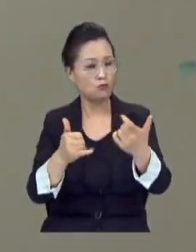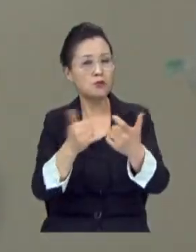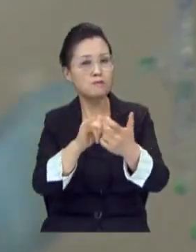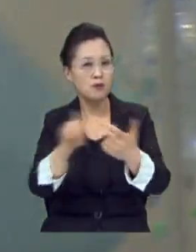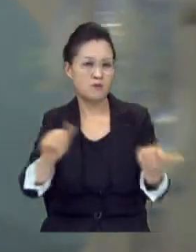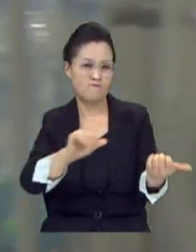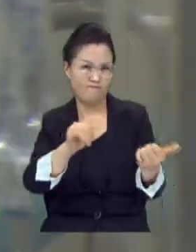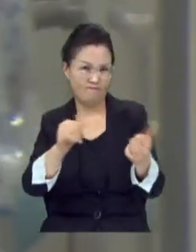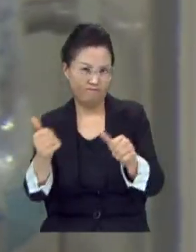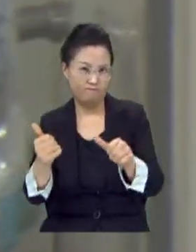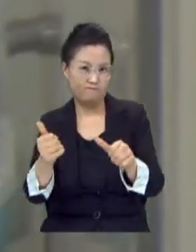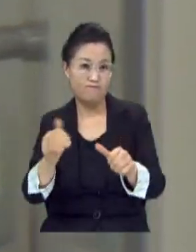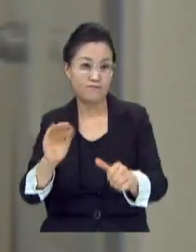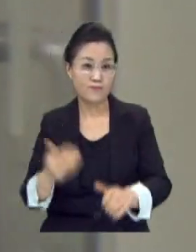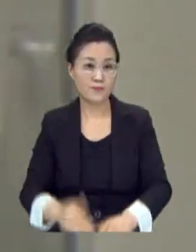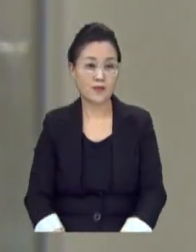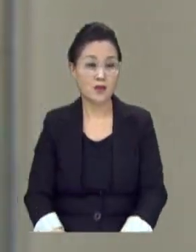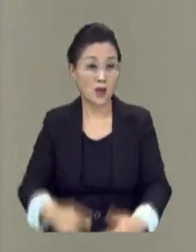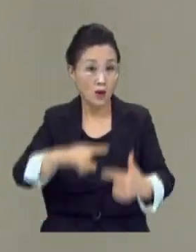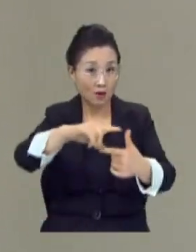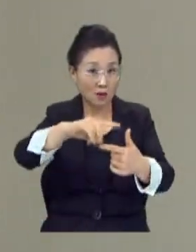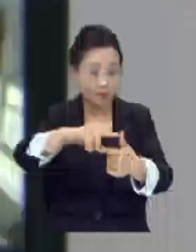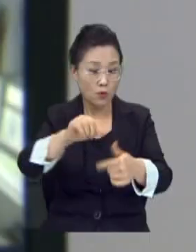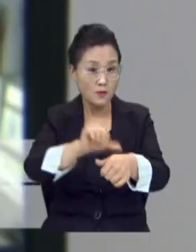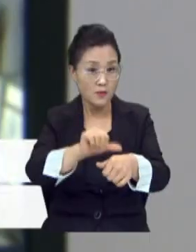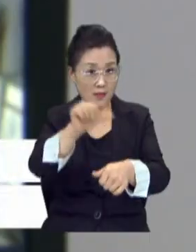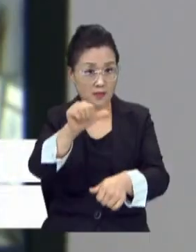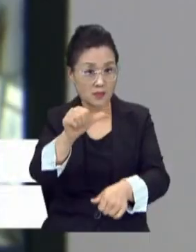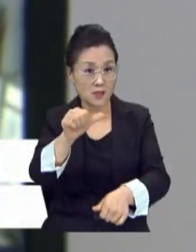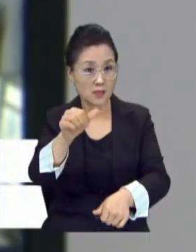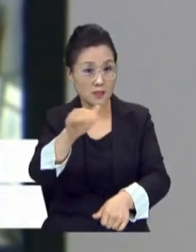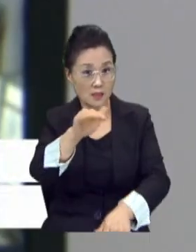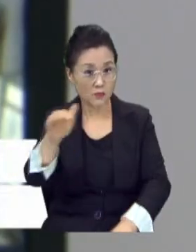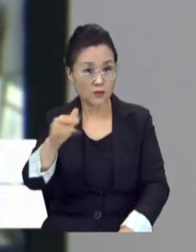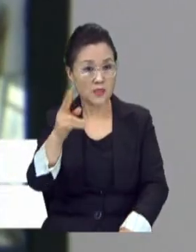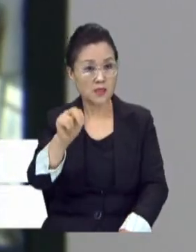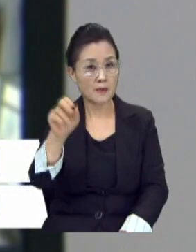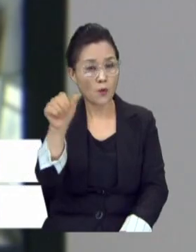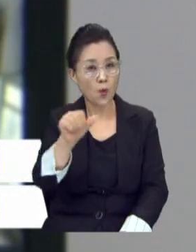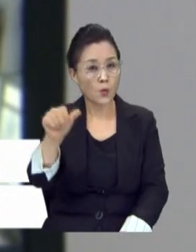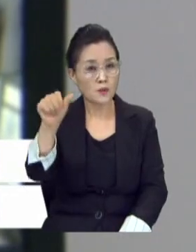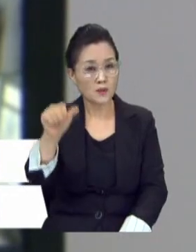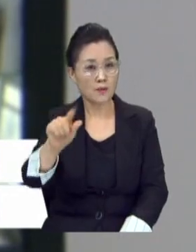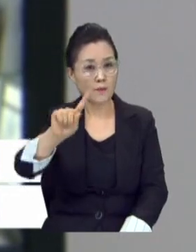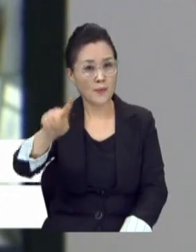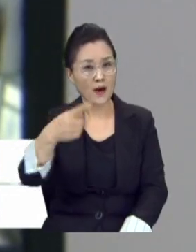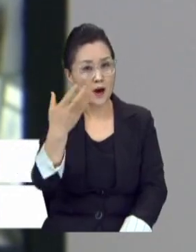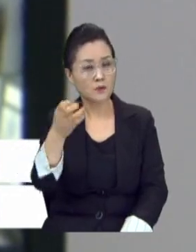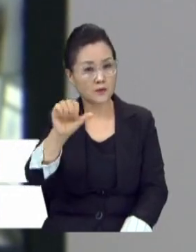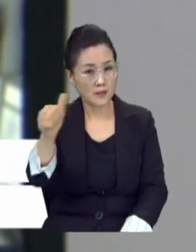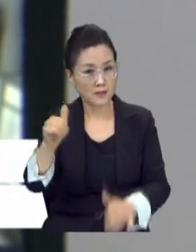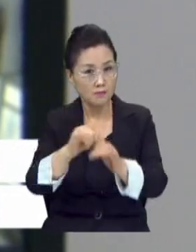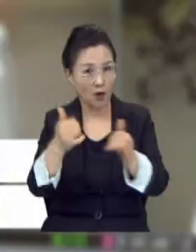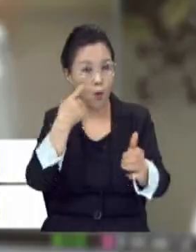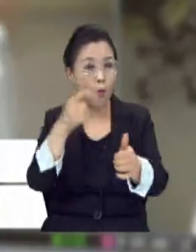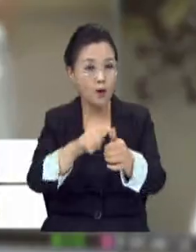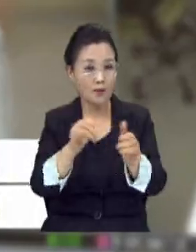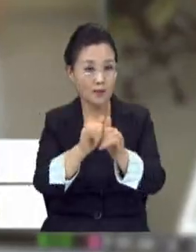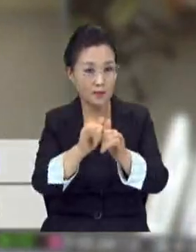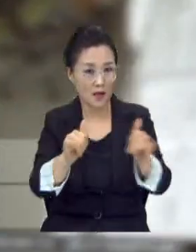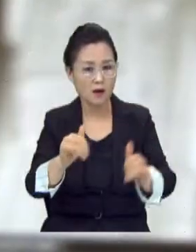역대 최다를 기록했습니다 경남에서 노 5시 기준 25,100 아운 5명의 새 확진 자가 나왔고